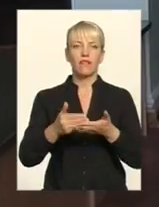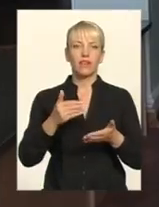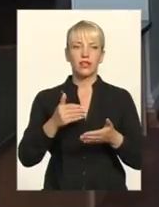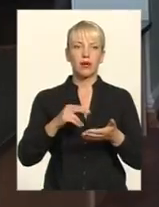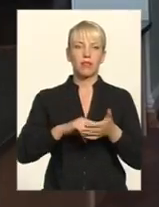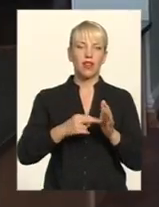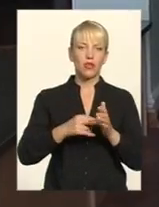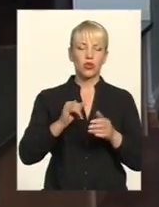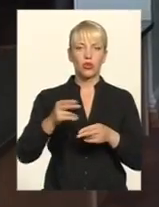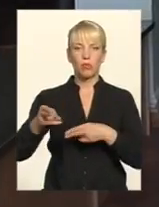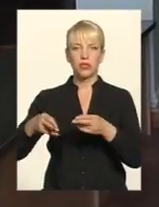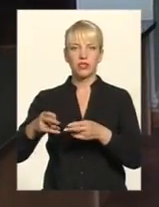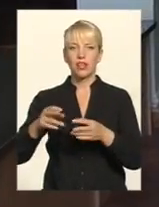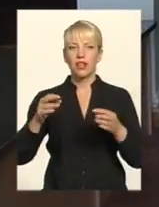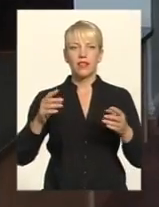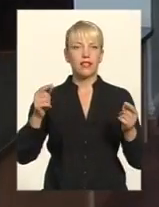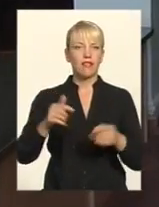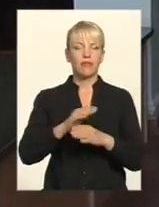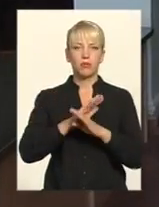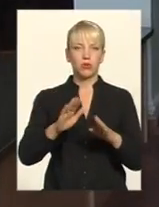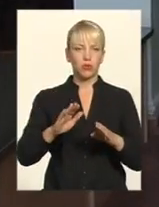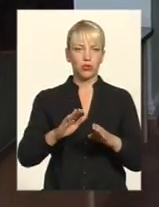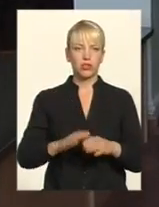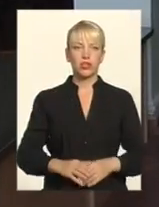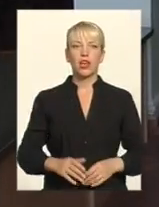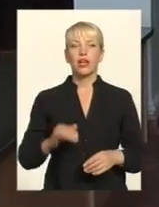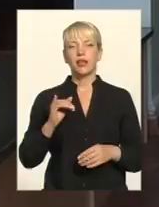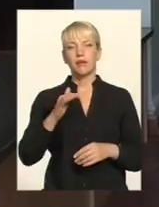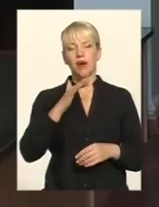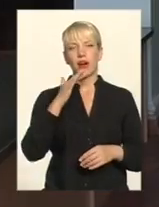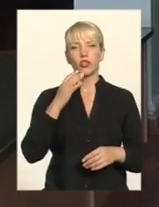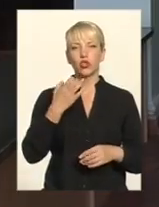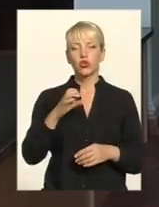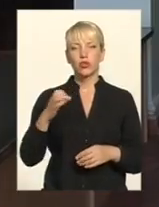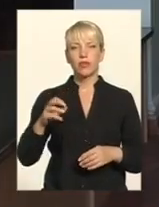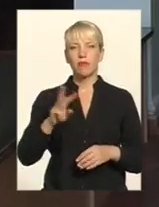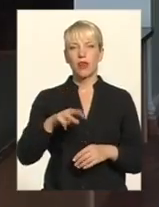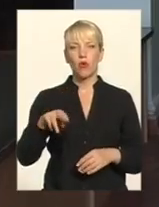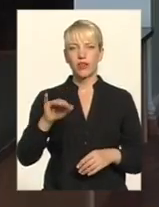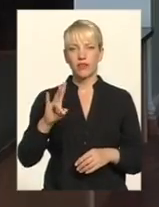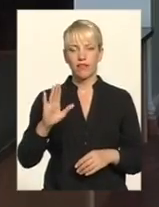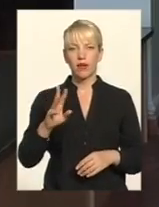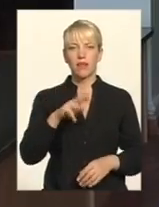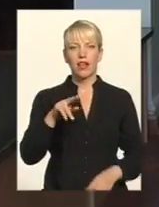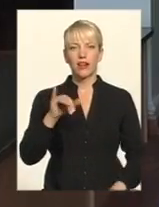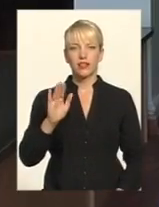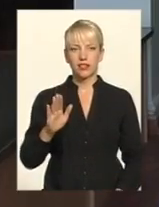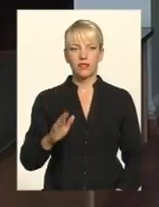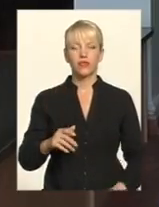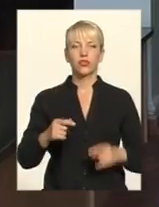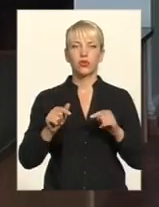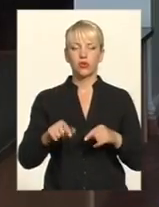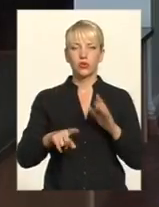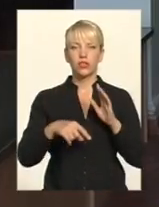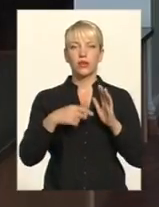операційної і не відповідає ніякій критиці. Топляться сотні мільйонів, мільярди, і їх не видно. Тут ціна